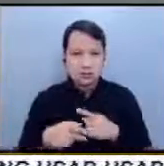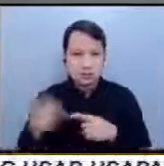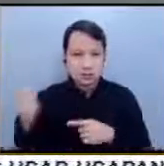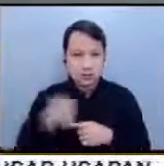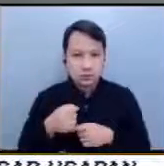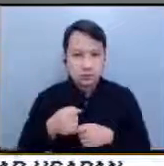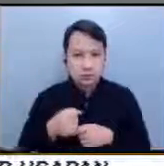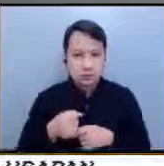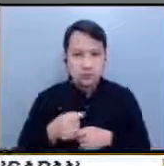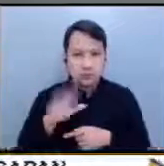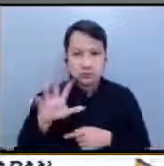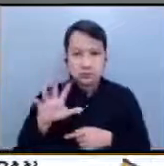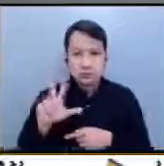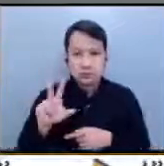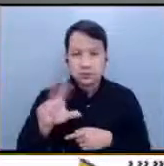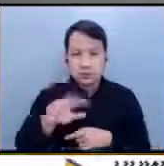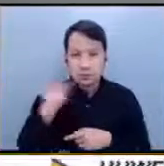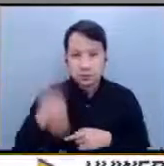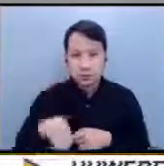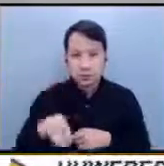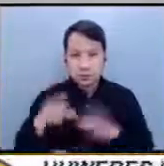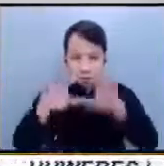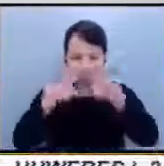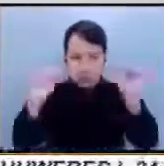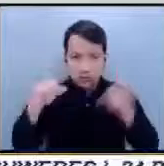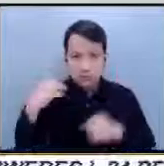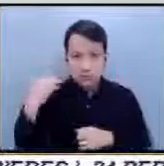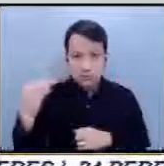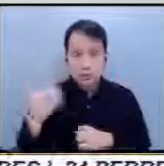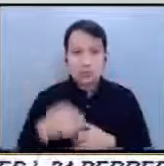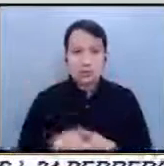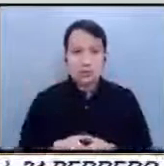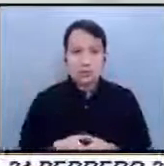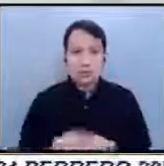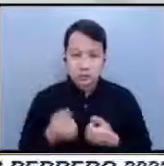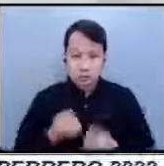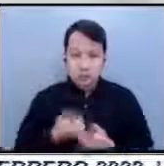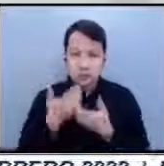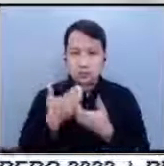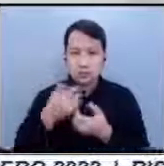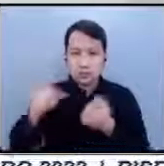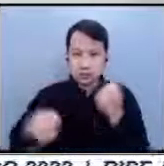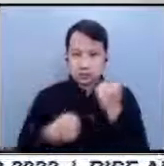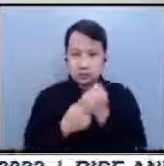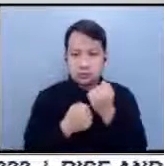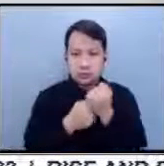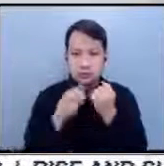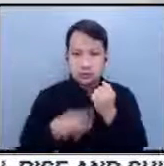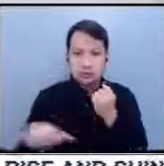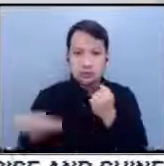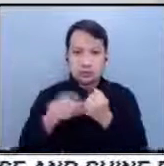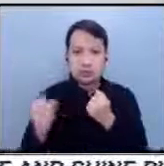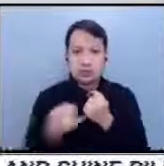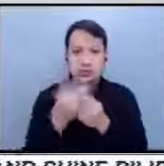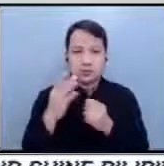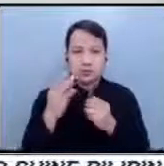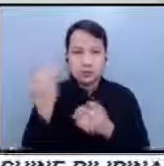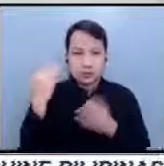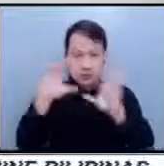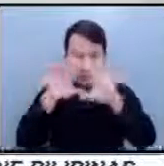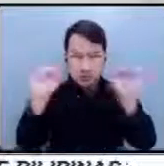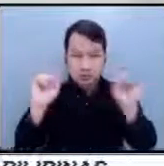higit 50% sa presidential preferences. Nagpahayag din ng suporta kay Robredo ang ilang dating presidente ng Philippine